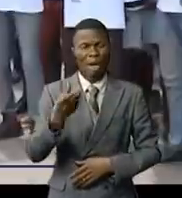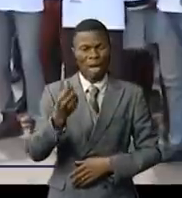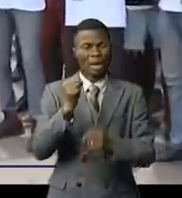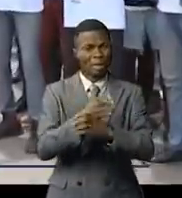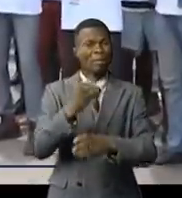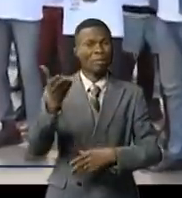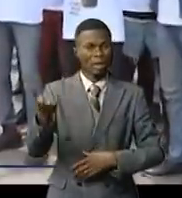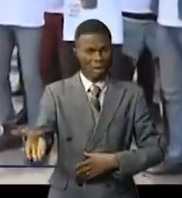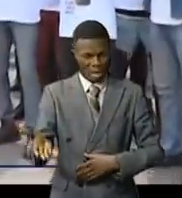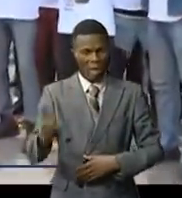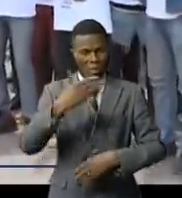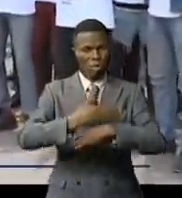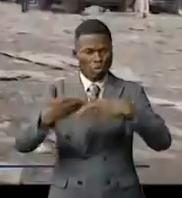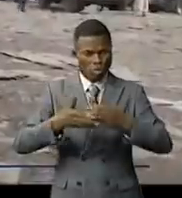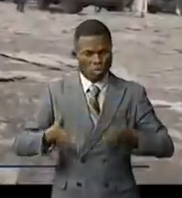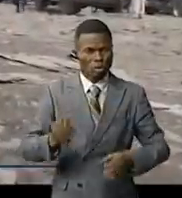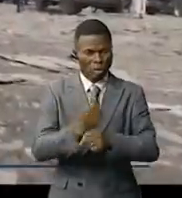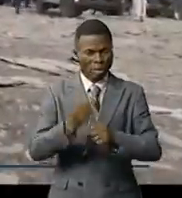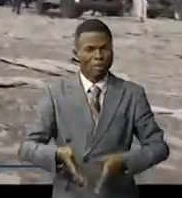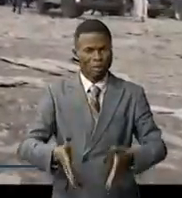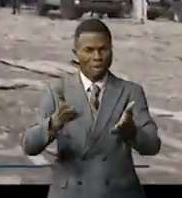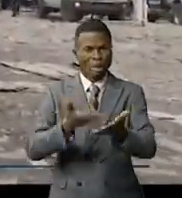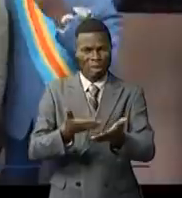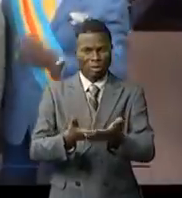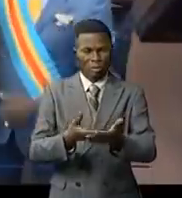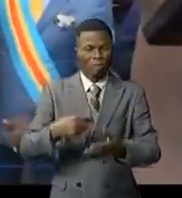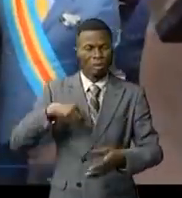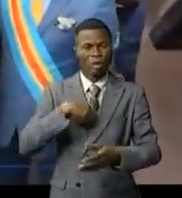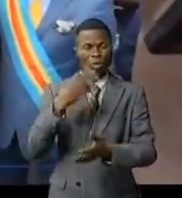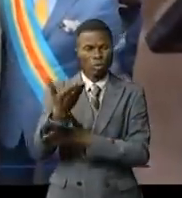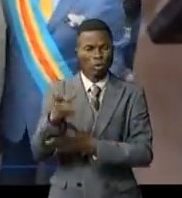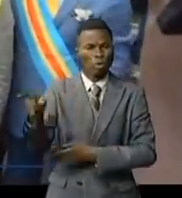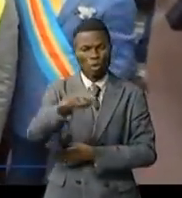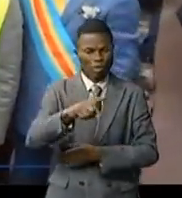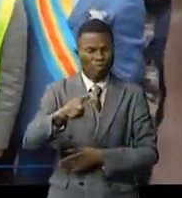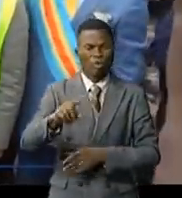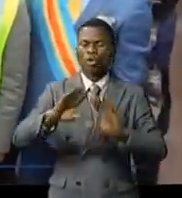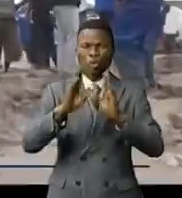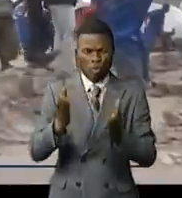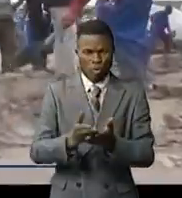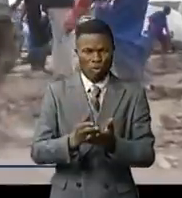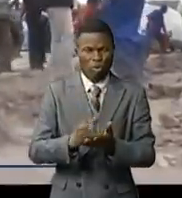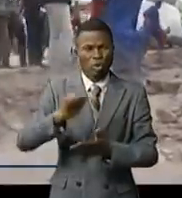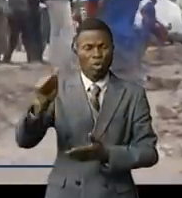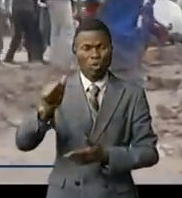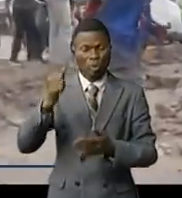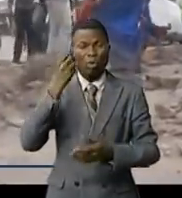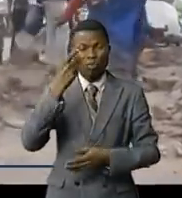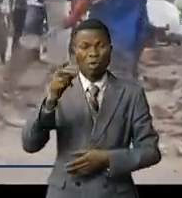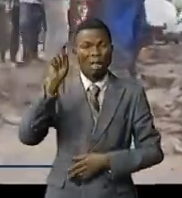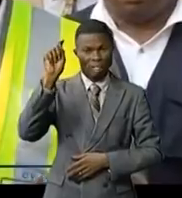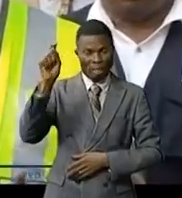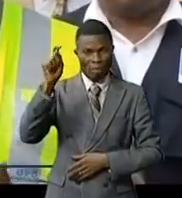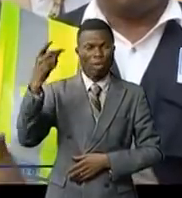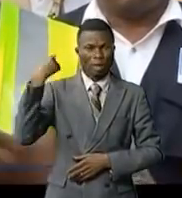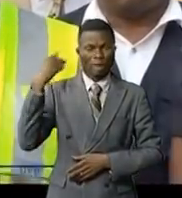$32 millions sont mobilisés pour exécuter les travaux. Et tout ça, c'est la population à Kinshasa. Il y a un témoin. Vous êtes un